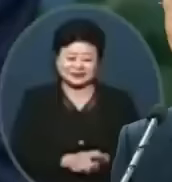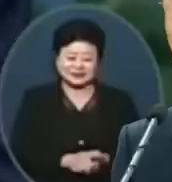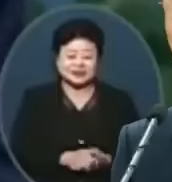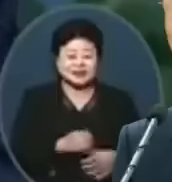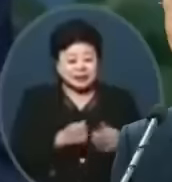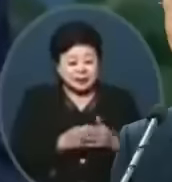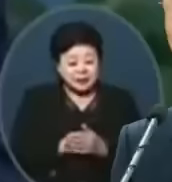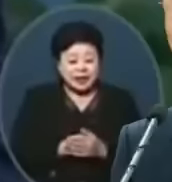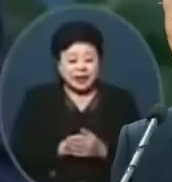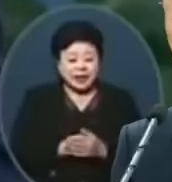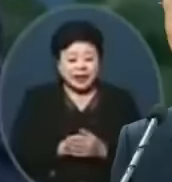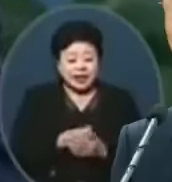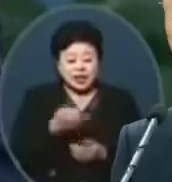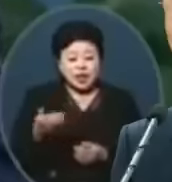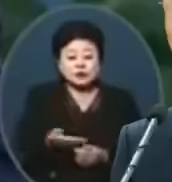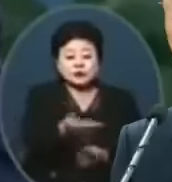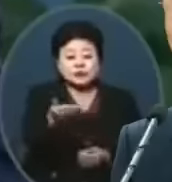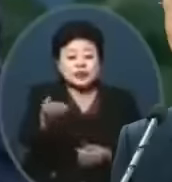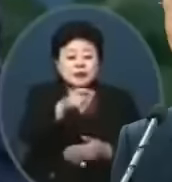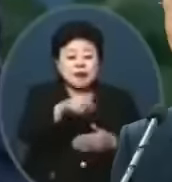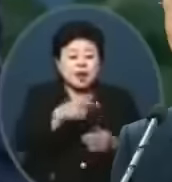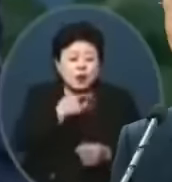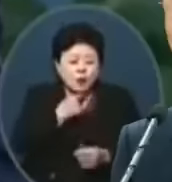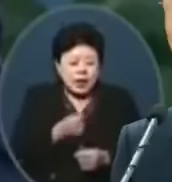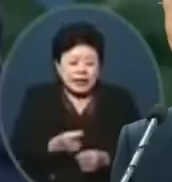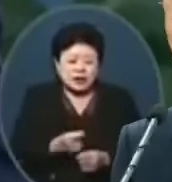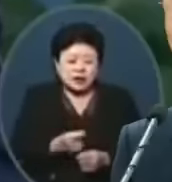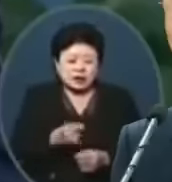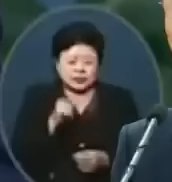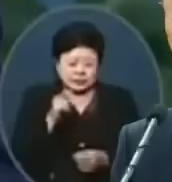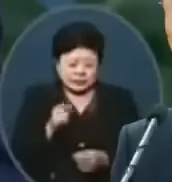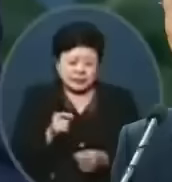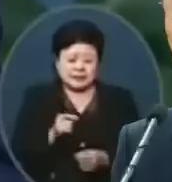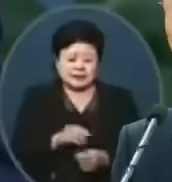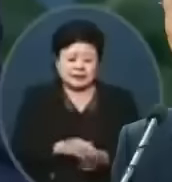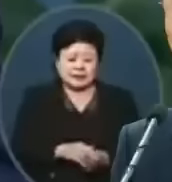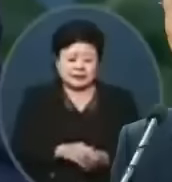그러므로 여러분께서 마음에 원하는 바를